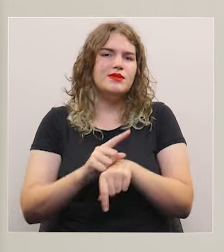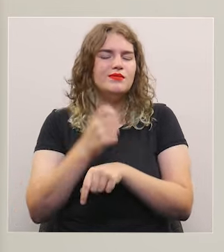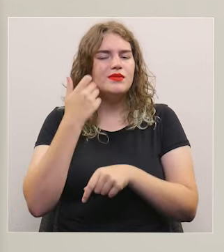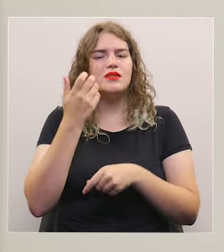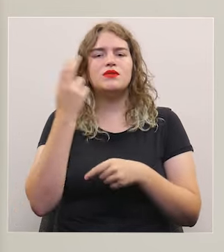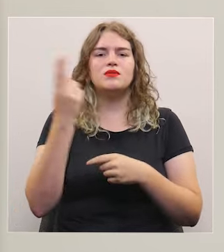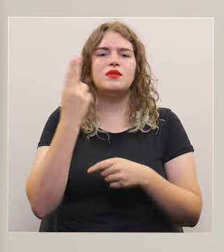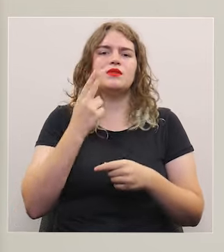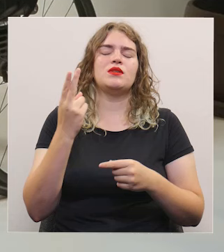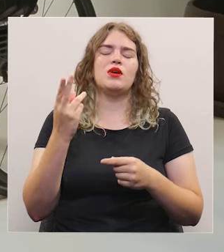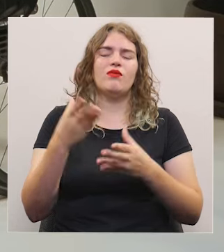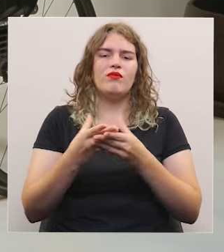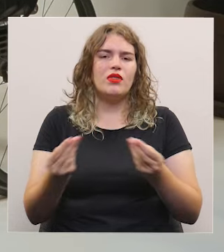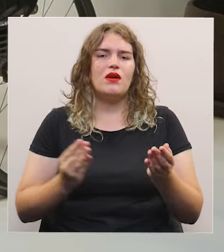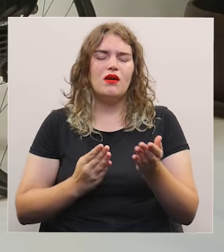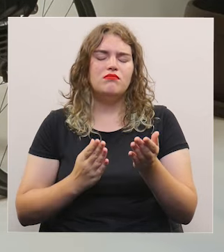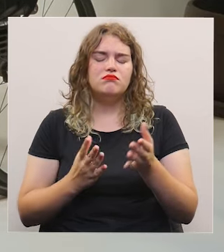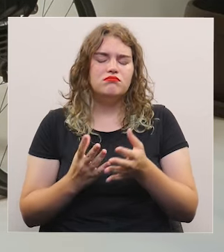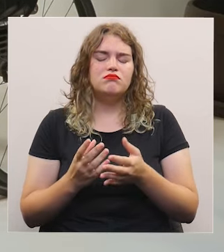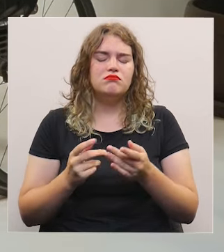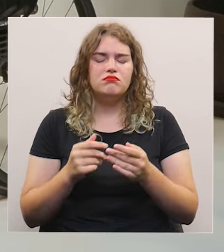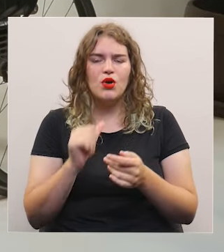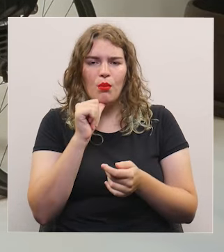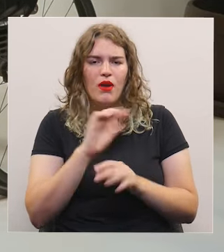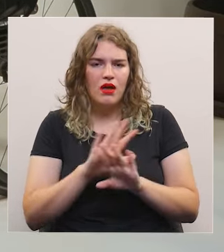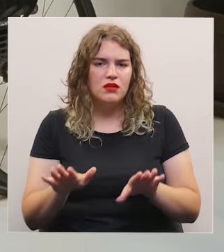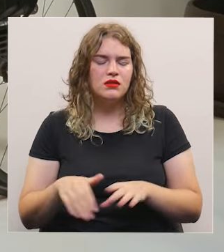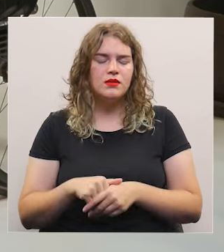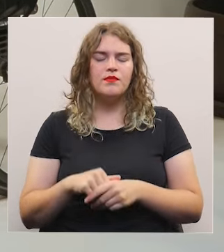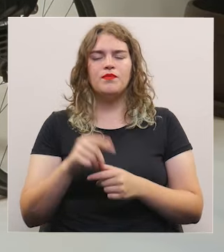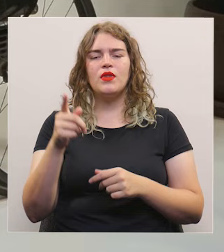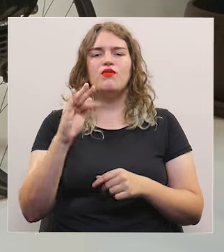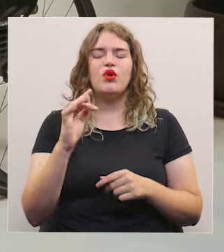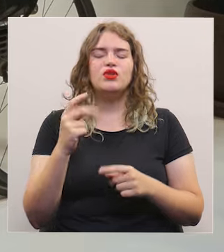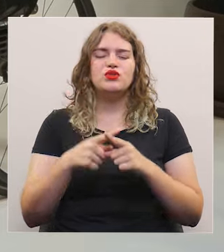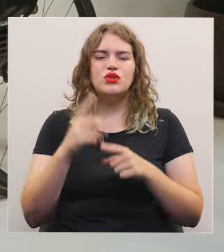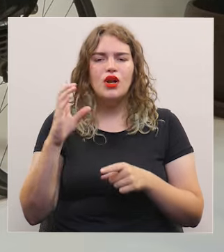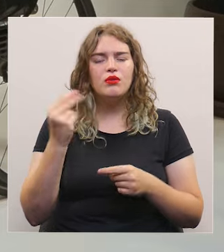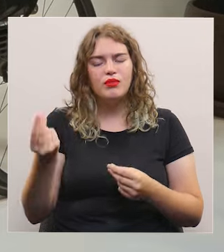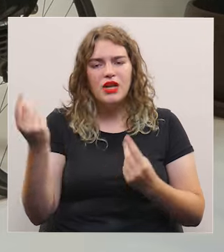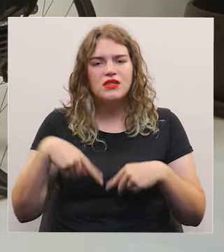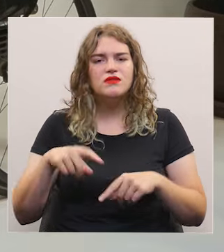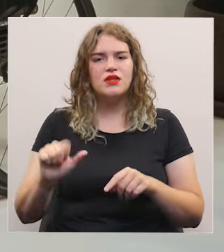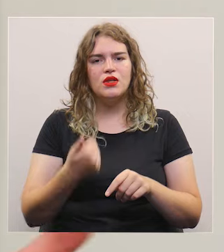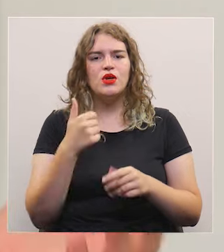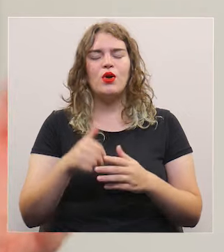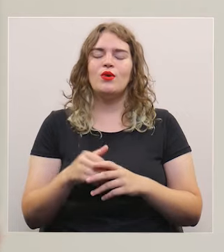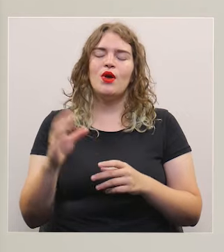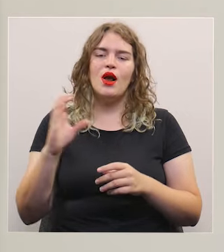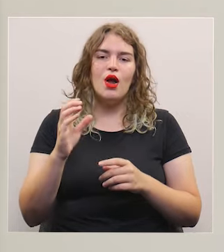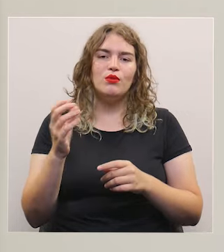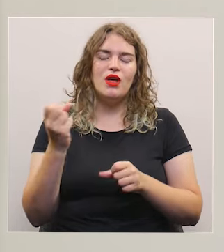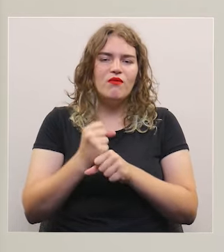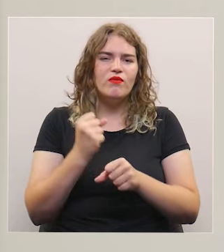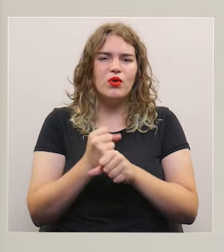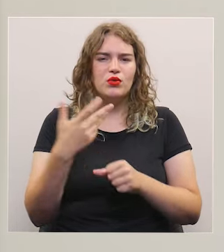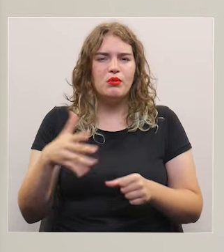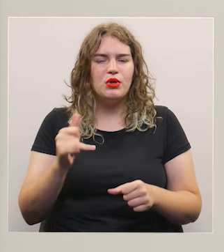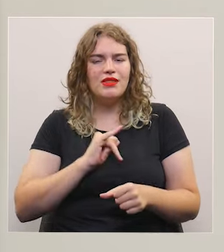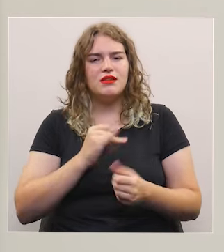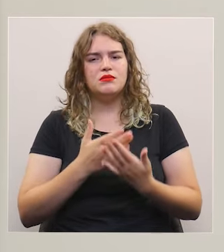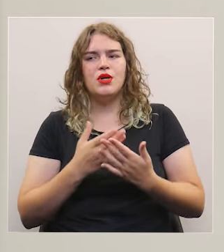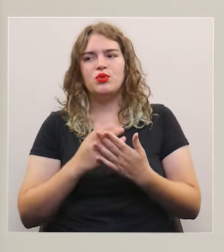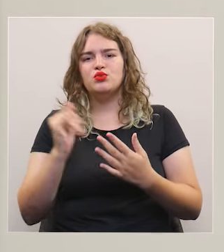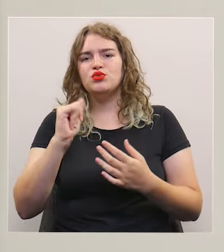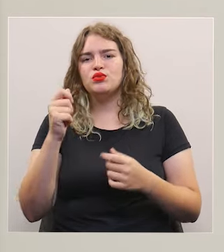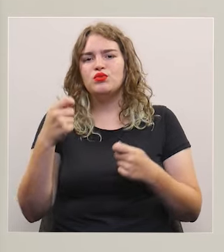îl va vindeca pe deplin. Florin și Claudia, bine ați venit din nou la Vieți Transformate. Bine v-am regăsit. Bine v-am regăsit. Și Claudia a făcut o minune interesantă așa pentru